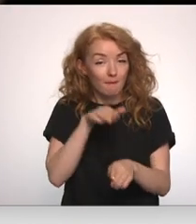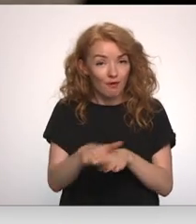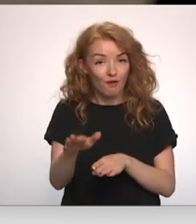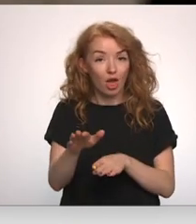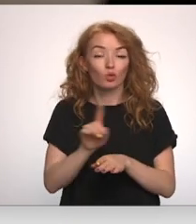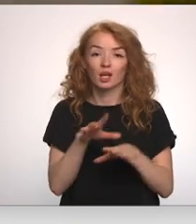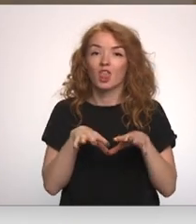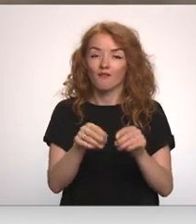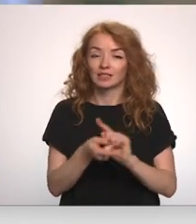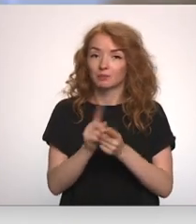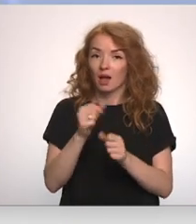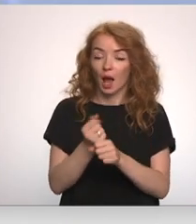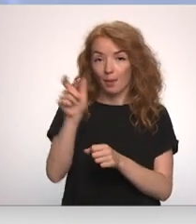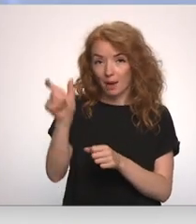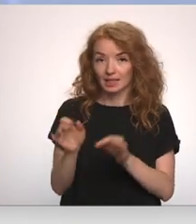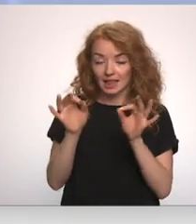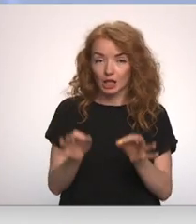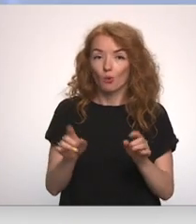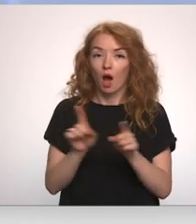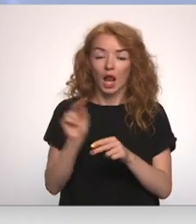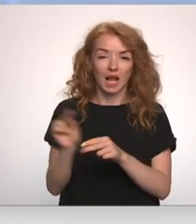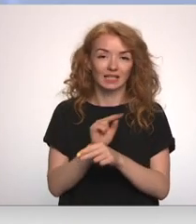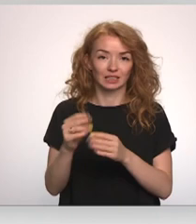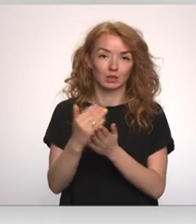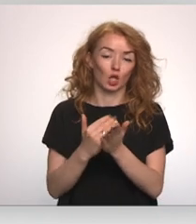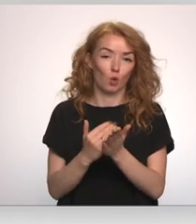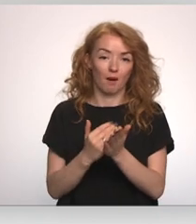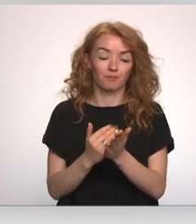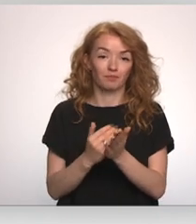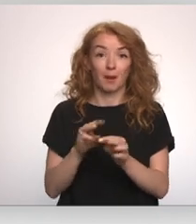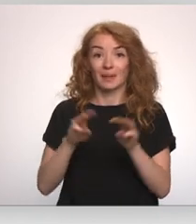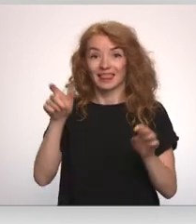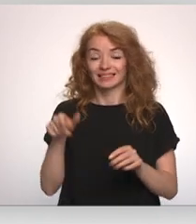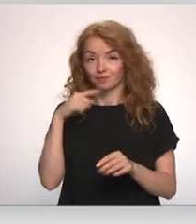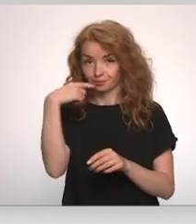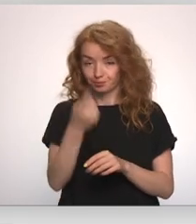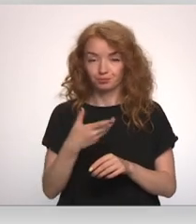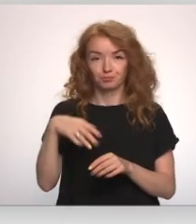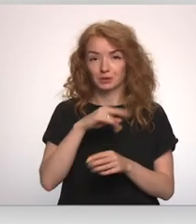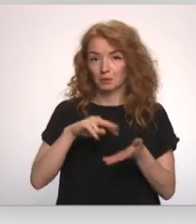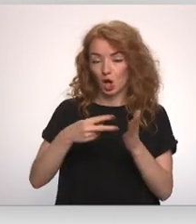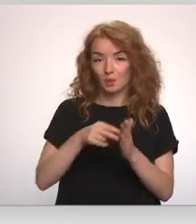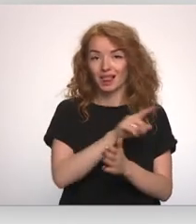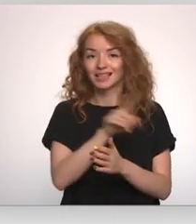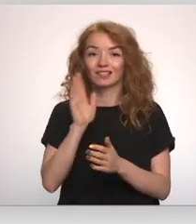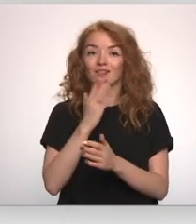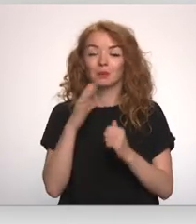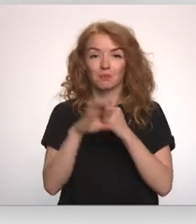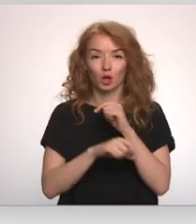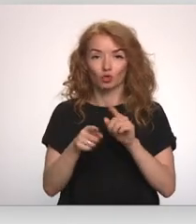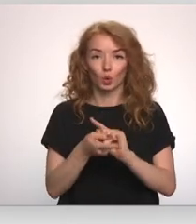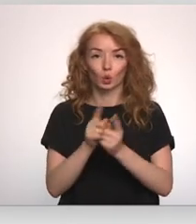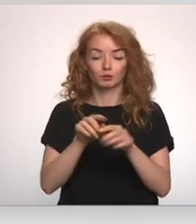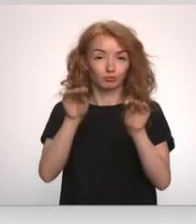jāveic izmaiņas gan pacientu tiesību, gan ārstniecības likumā. Veselības ministrija plāno līdz vasaras beigām šos grozījumus